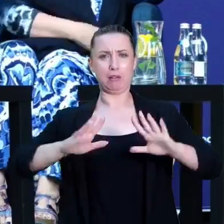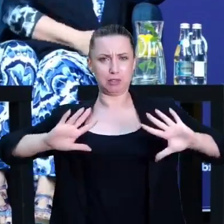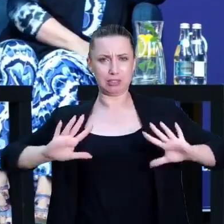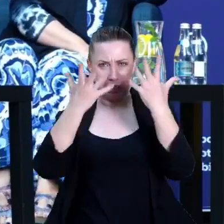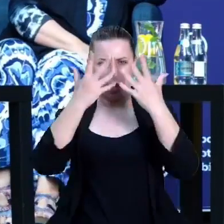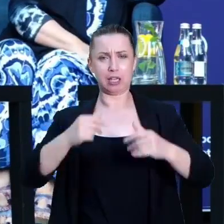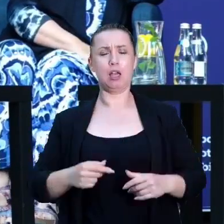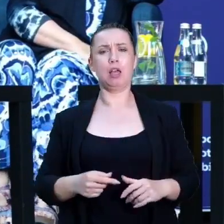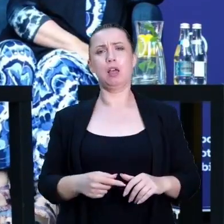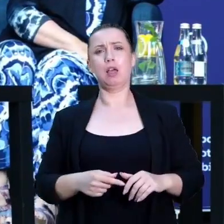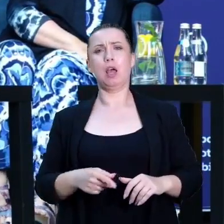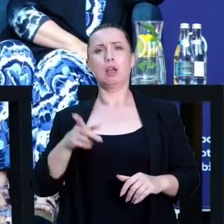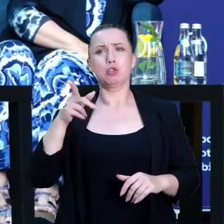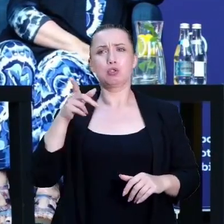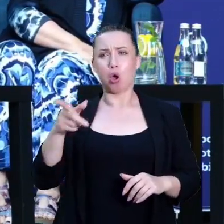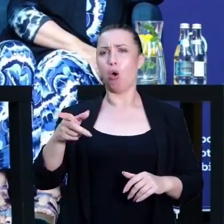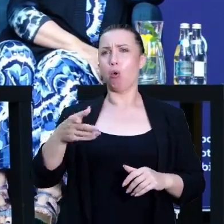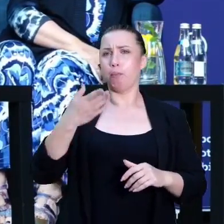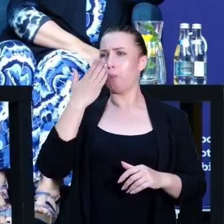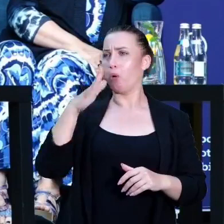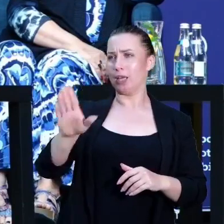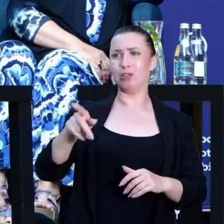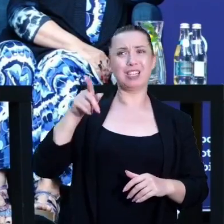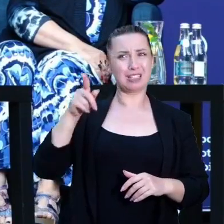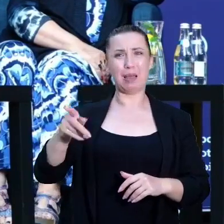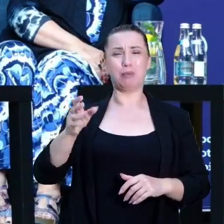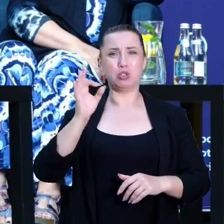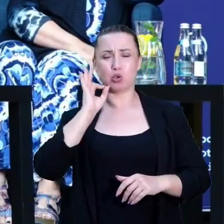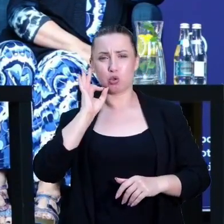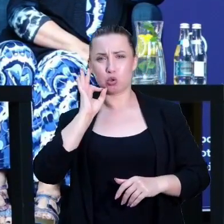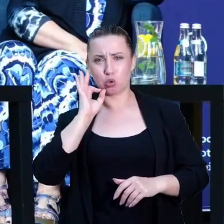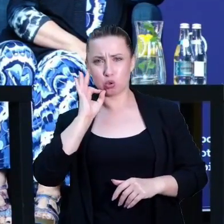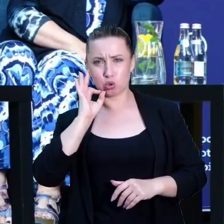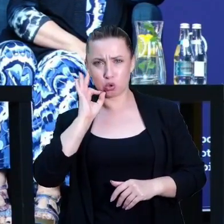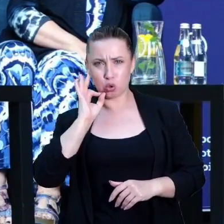manifestacjach, świadczy o tym, że tam jest też olbrzymi potencjał,